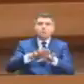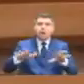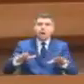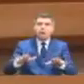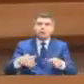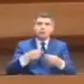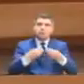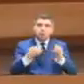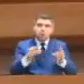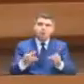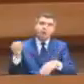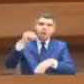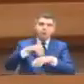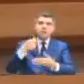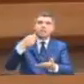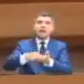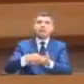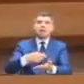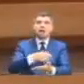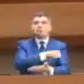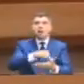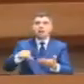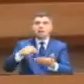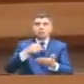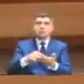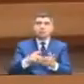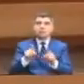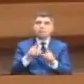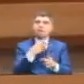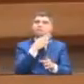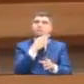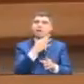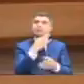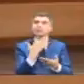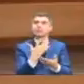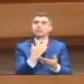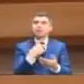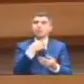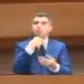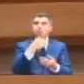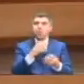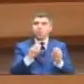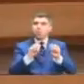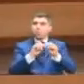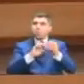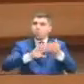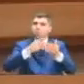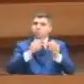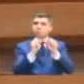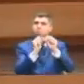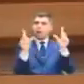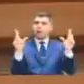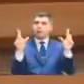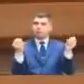مراجعات. اذا هذه سهلت الامور، رفعت الثقه والشفافيه، وقلصات من ذاك